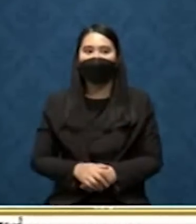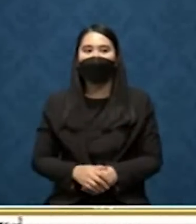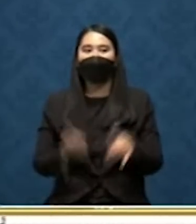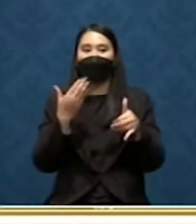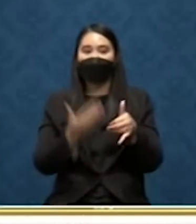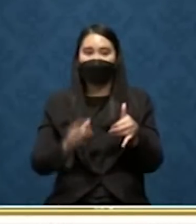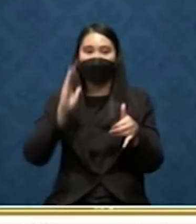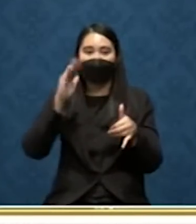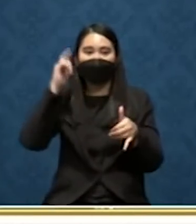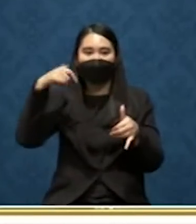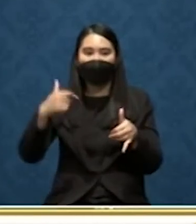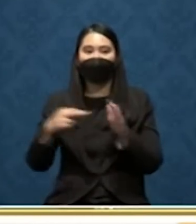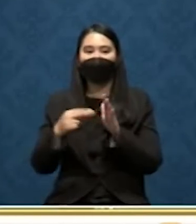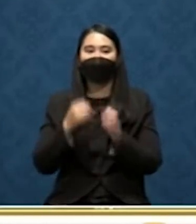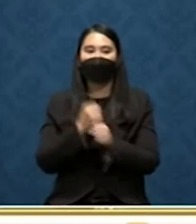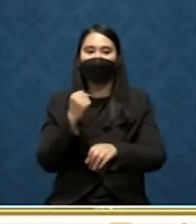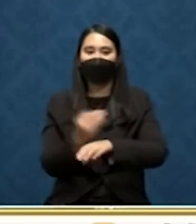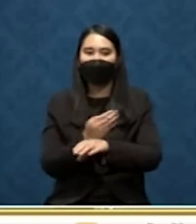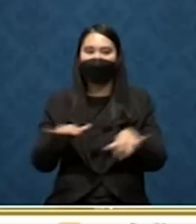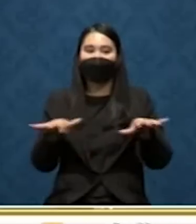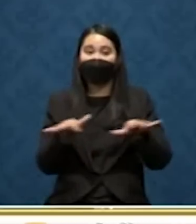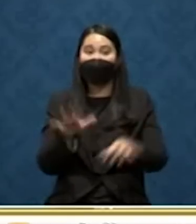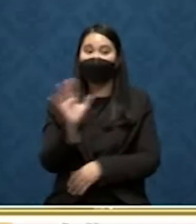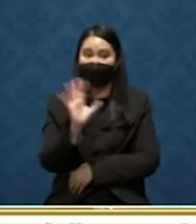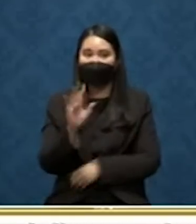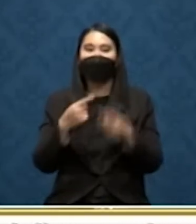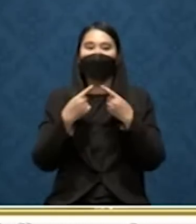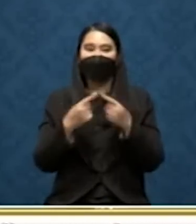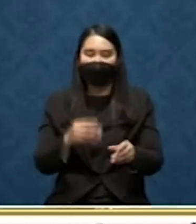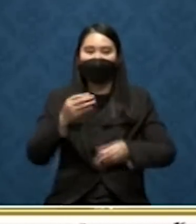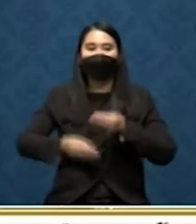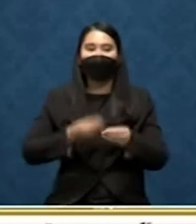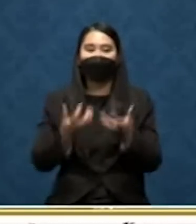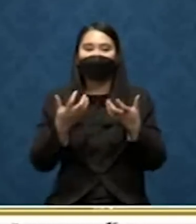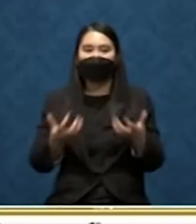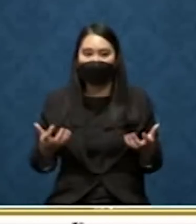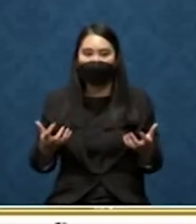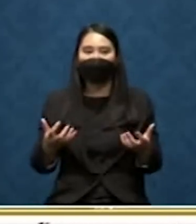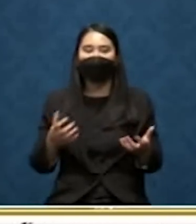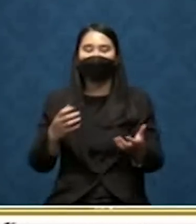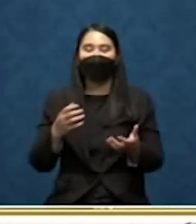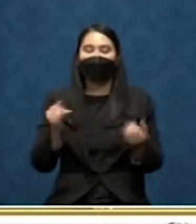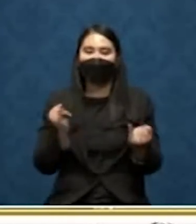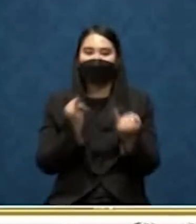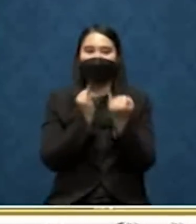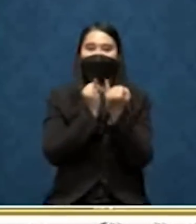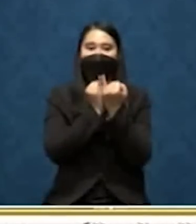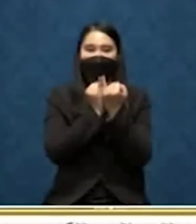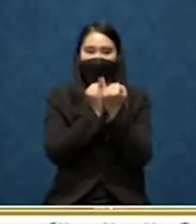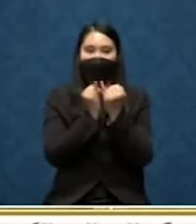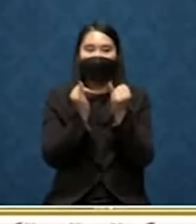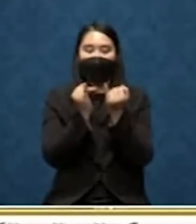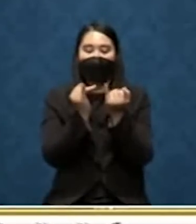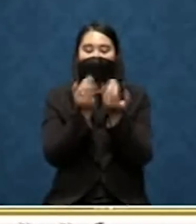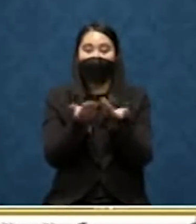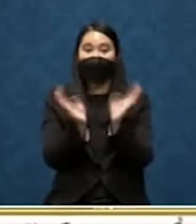มนหัดไม่ใช่แ่นักธรกิทั่วไปครับแต่เป็พ่อค้าอาวุที่สนิที่ดูแลทัพยสินไ้กับครอบ